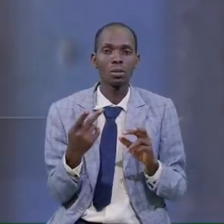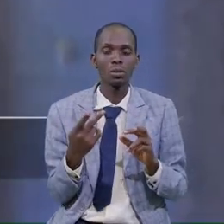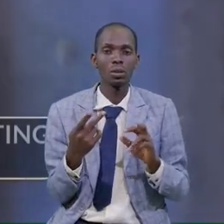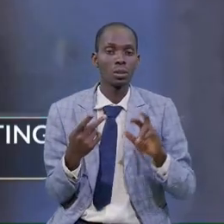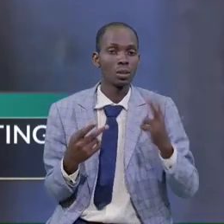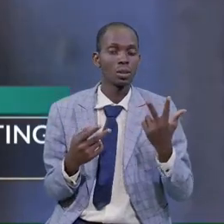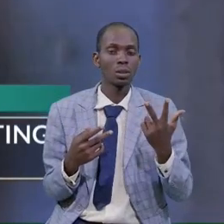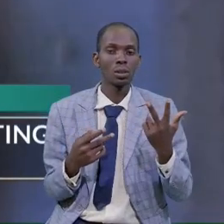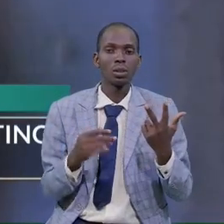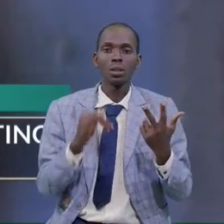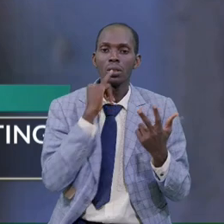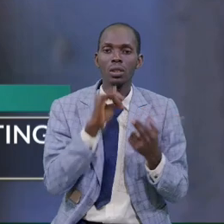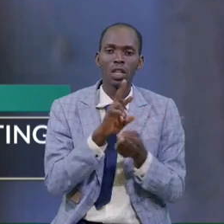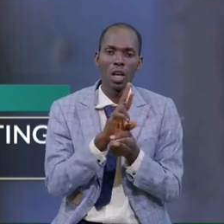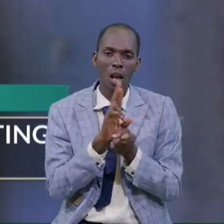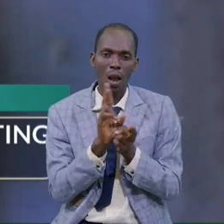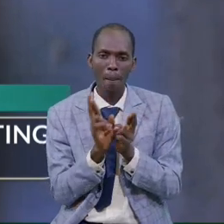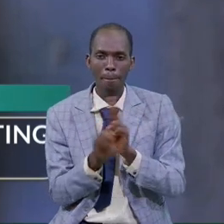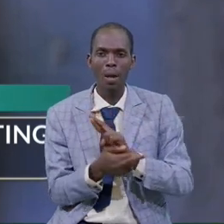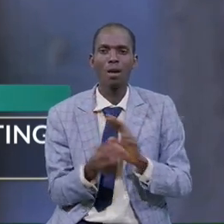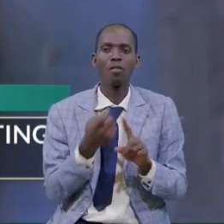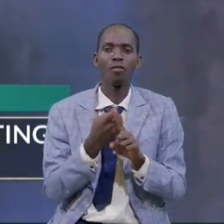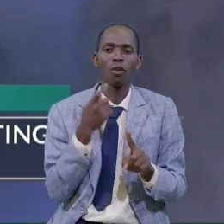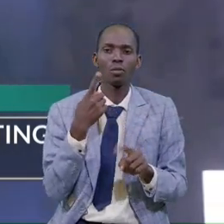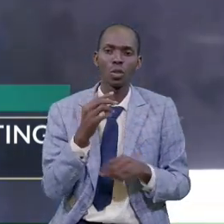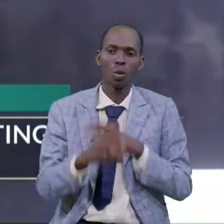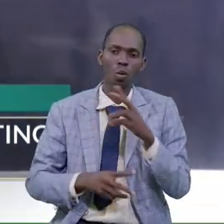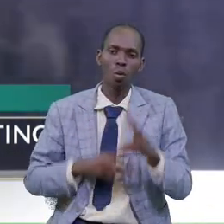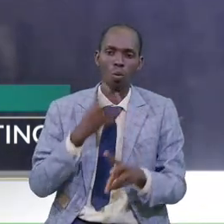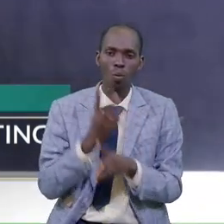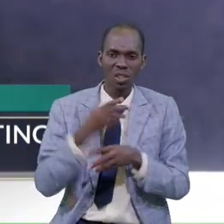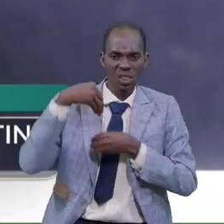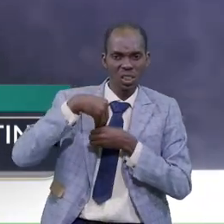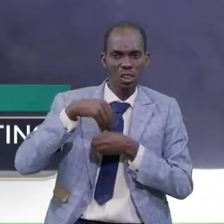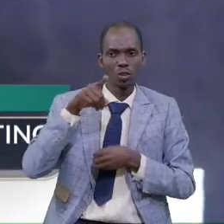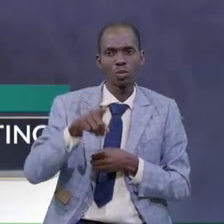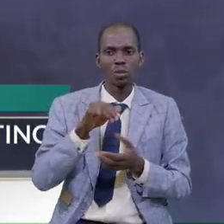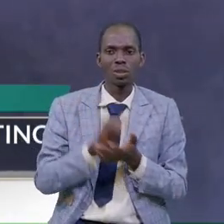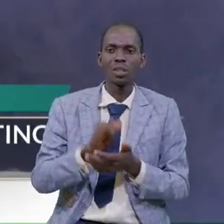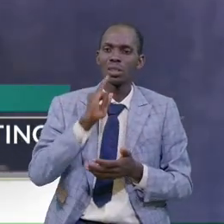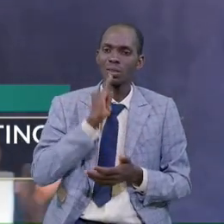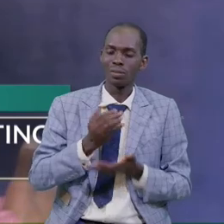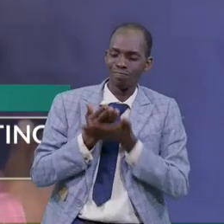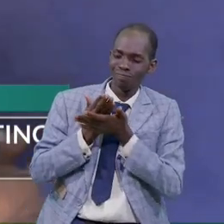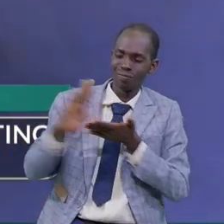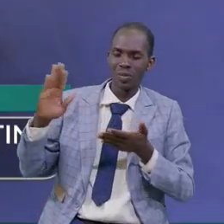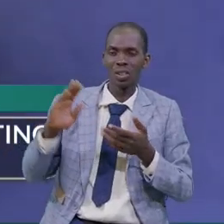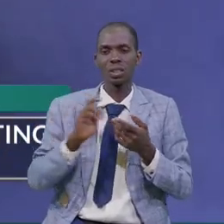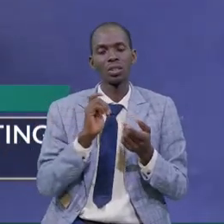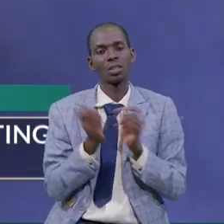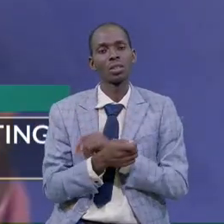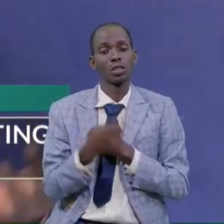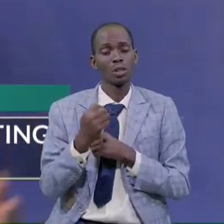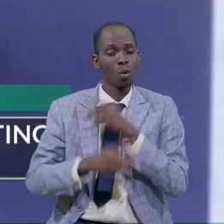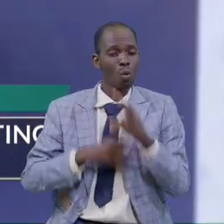Et ensuite, repends-toi du monde qui est en toi, le monde intérieur qui résiste au changement. Le monde intérieur